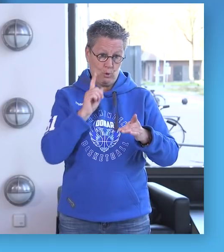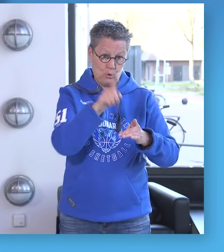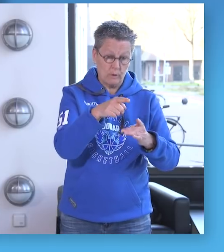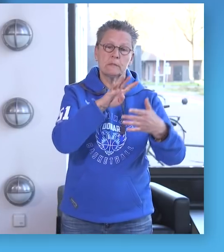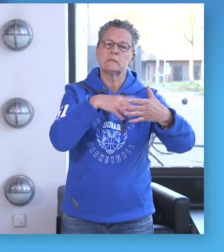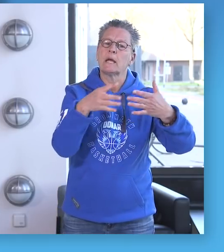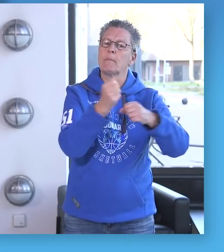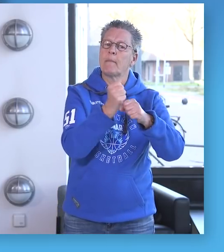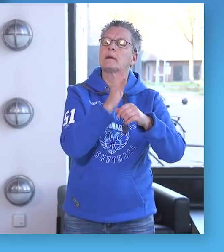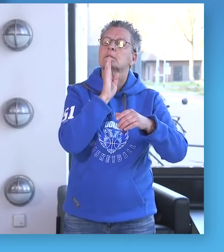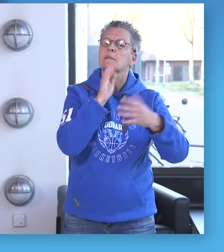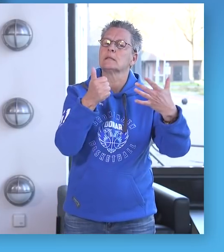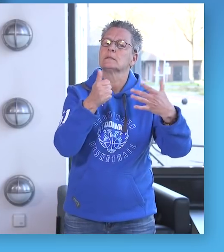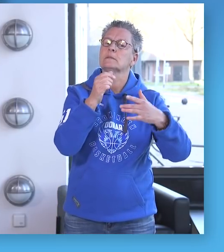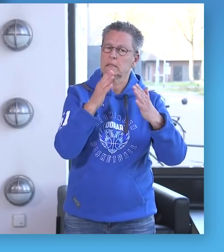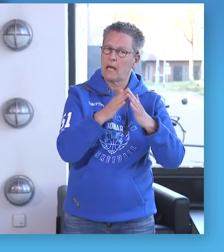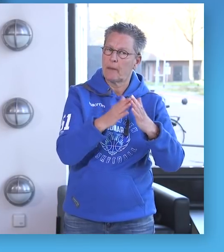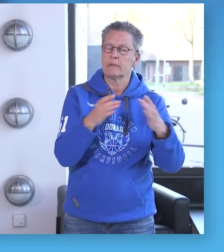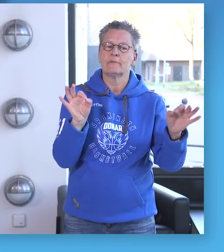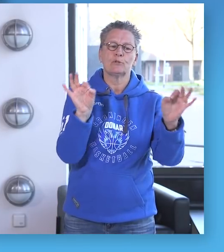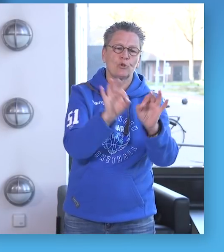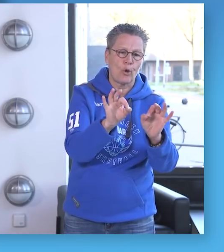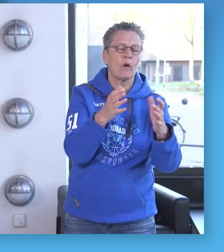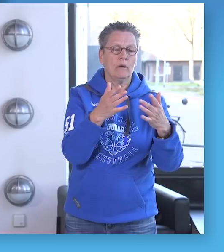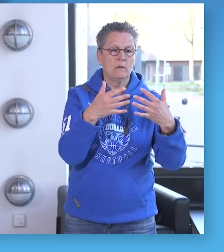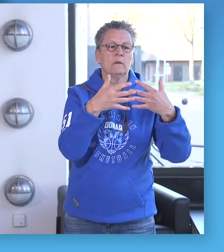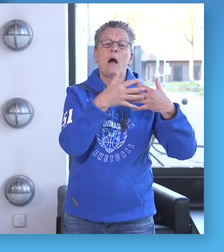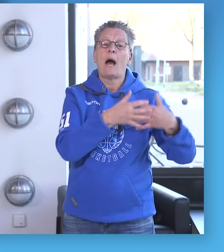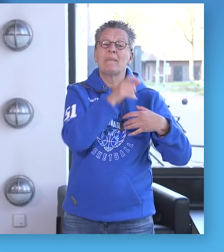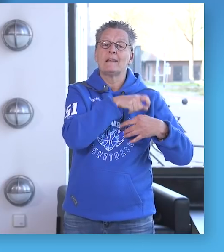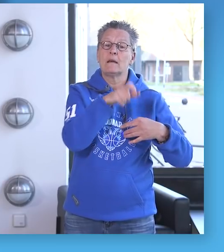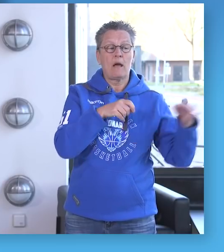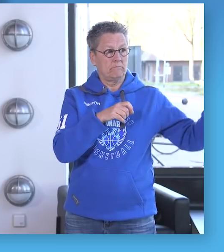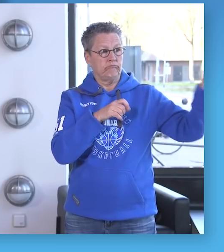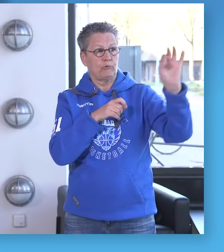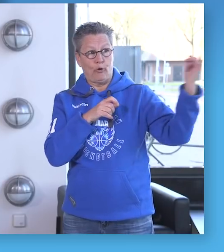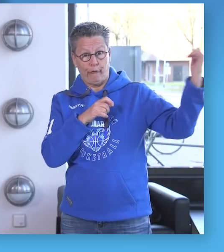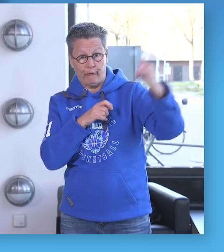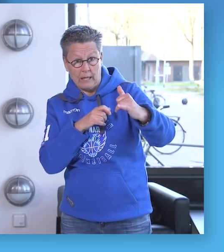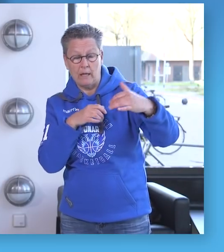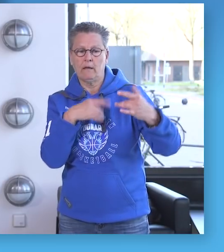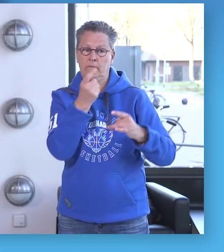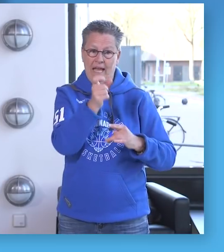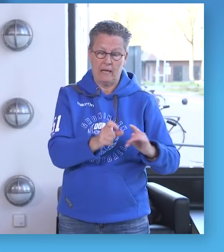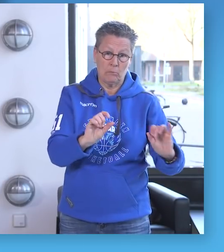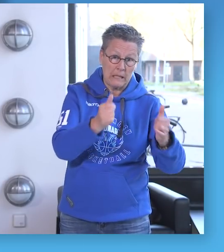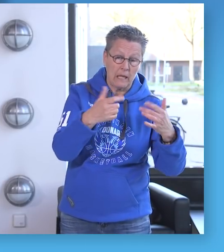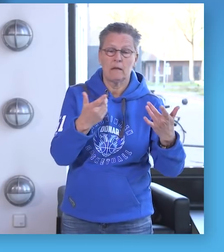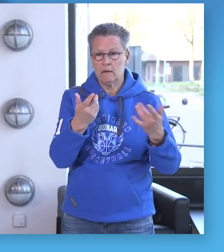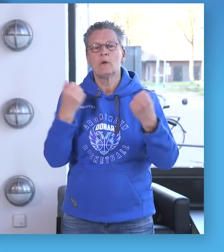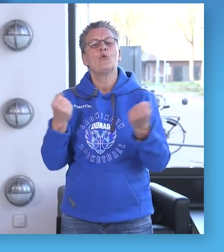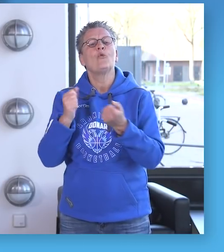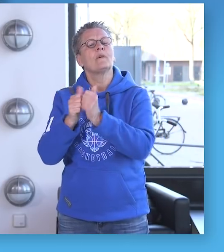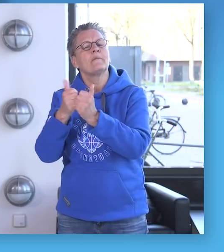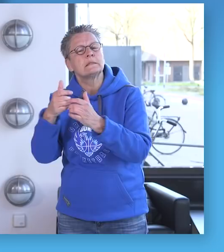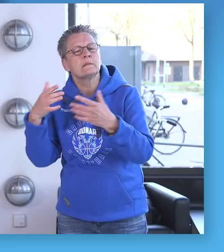na 6 april weer bij elkaar zouden komen. Wanneer zouden de Amerikanen terugvliegen? Welke week zouden we beginnen met trainen? Wanneer gaan we een oefenwedstrijd spelen?